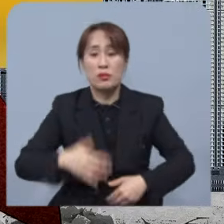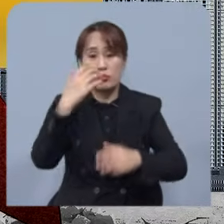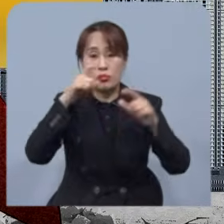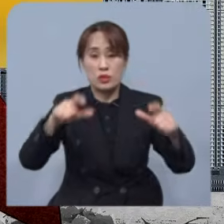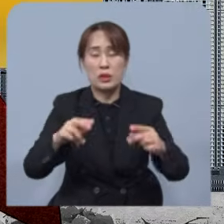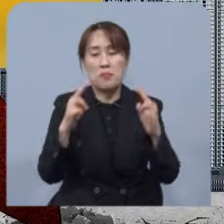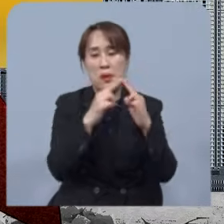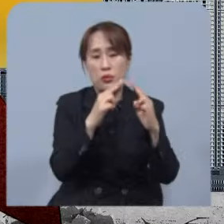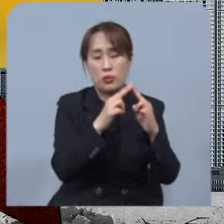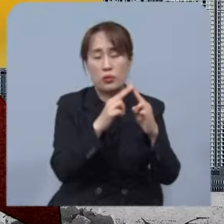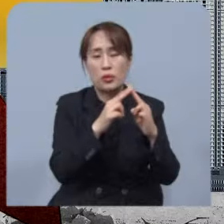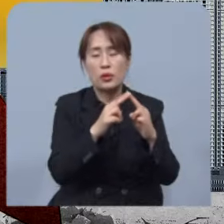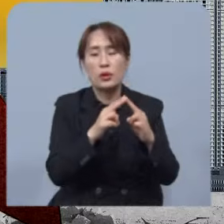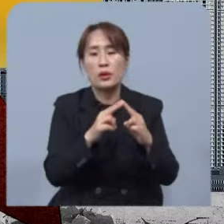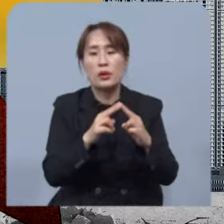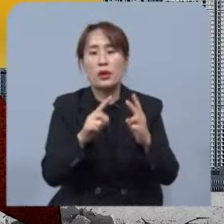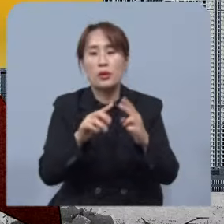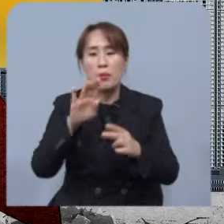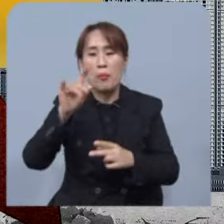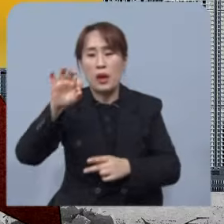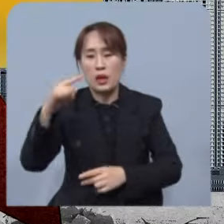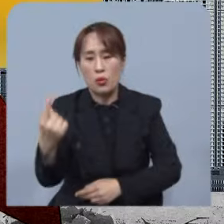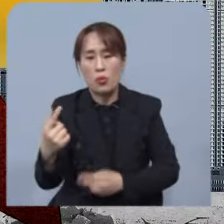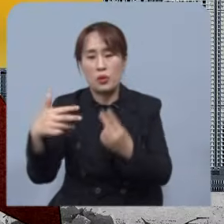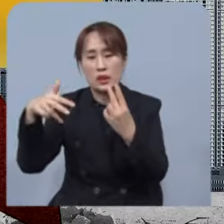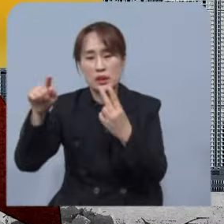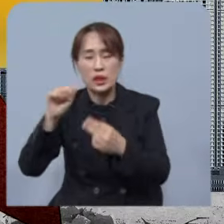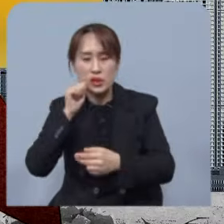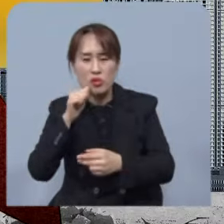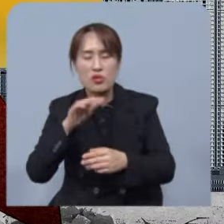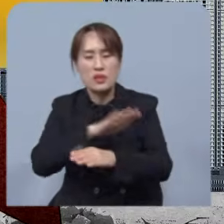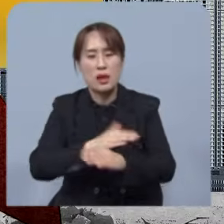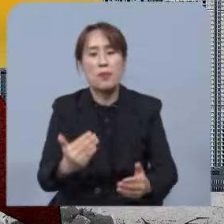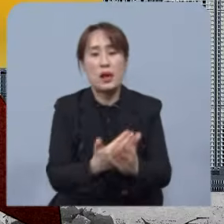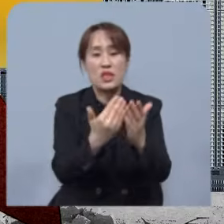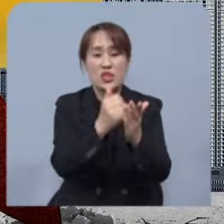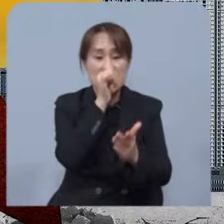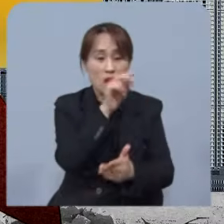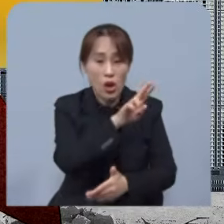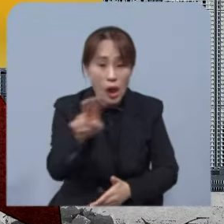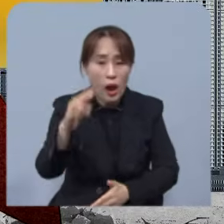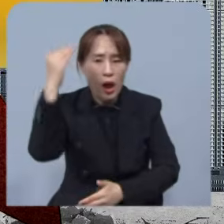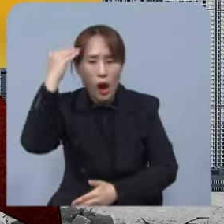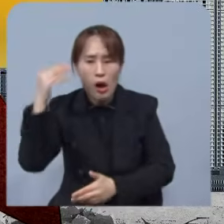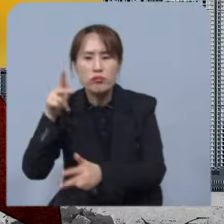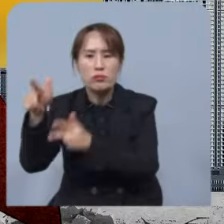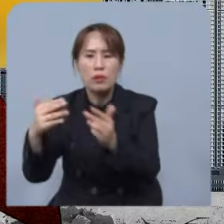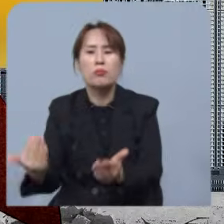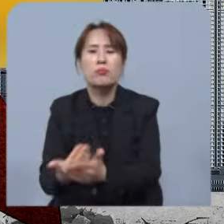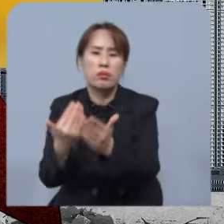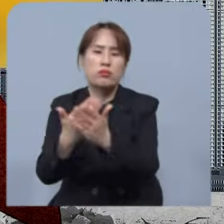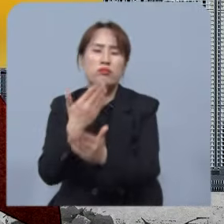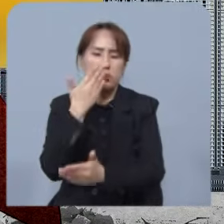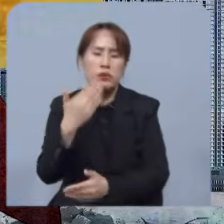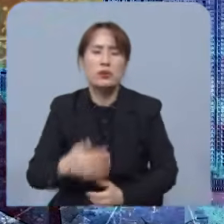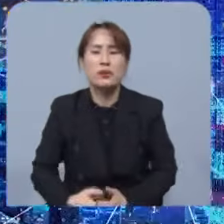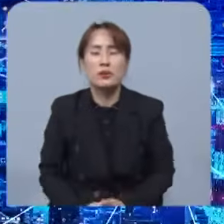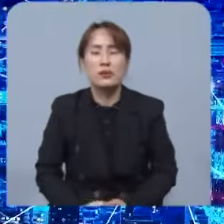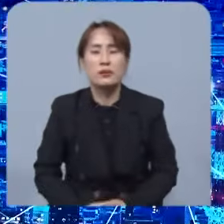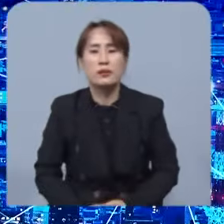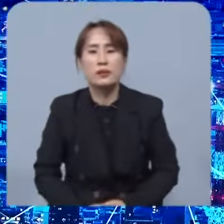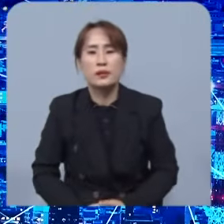가진 반도체와 바이오와 2차 전지가 튼튼해야 대한민국의 제조업이 튼튼해지고 만들어진다고 합니다.